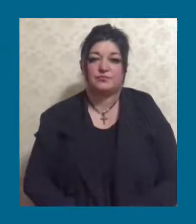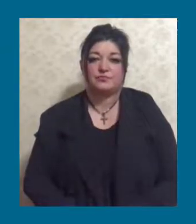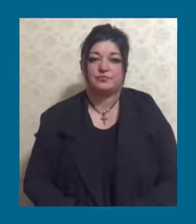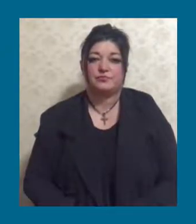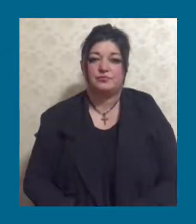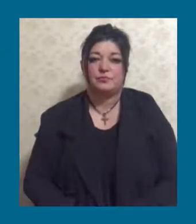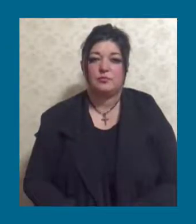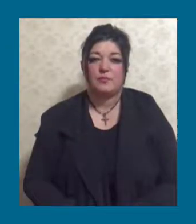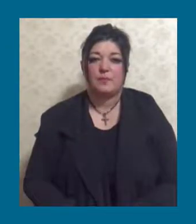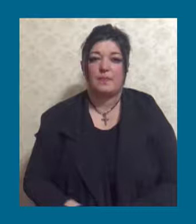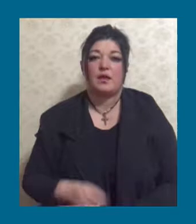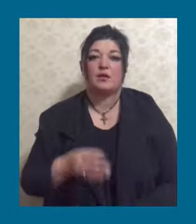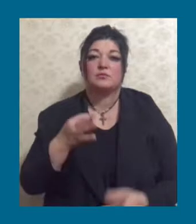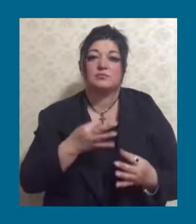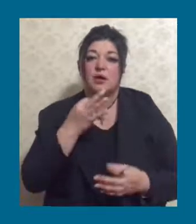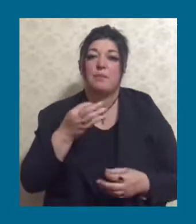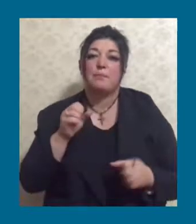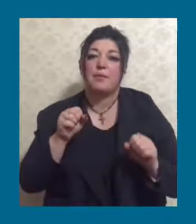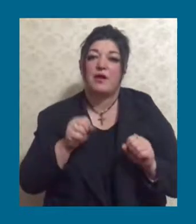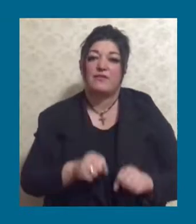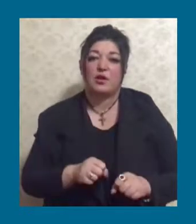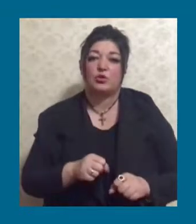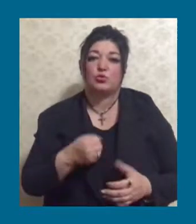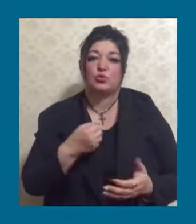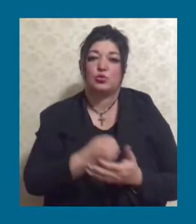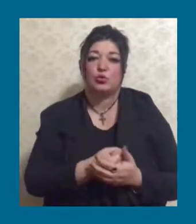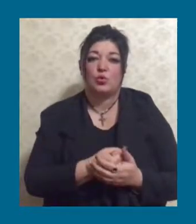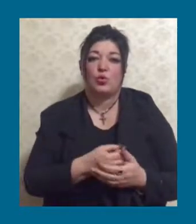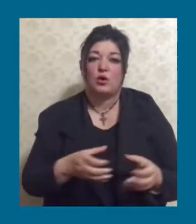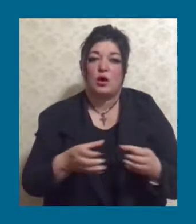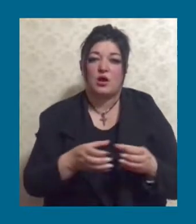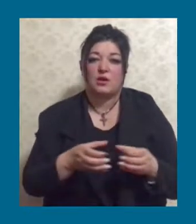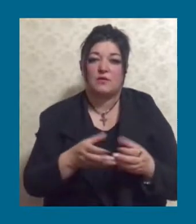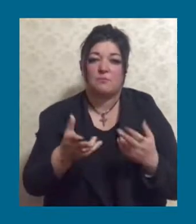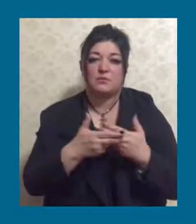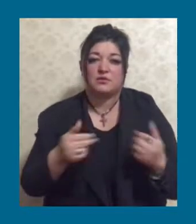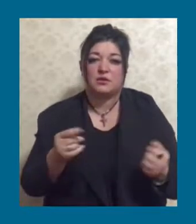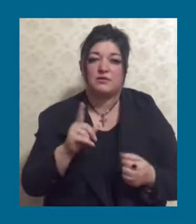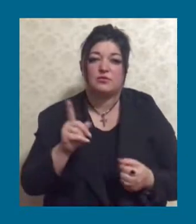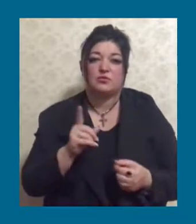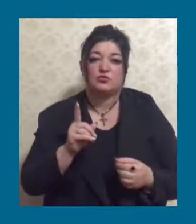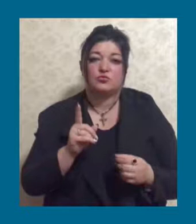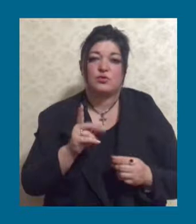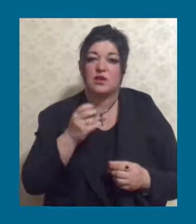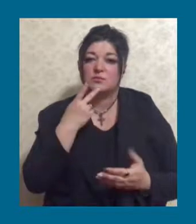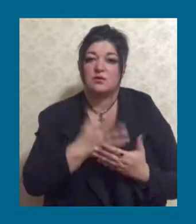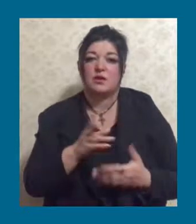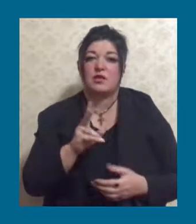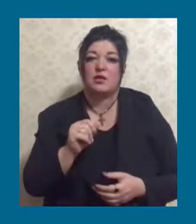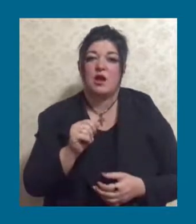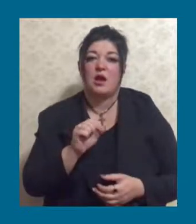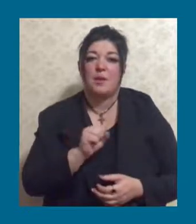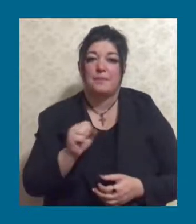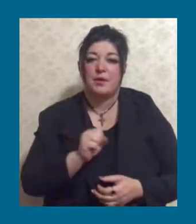правоту судового колективу, признав, що всі дії правильні, незважаючи на апеляції і на